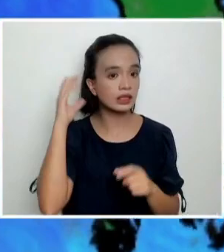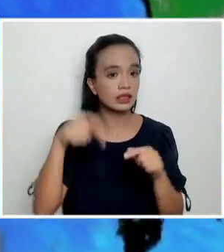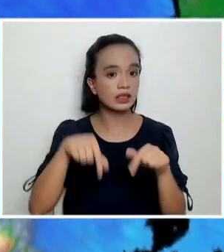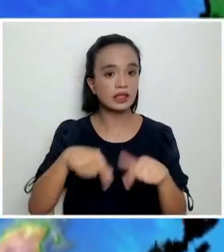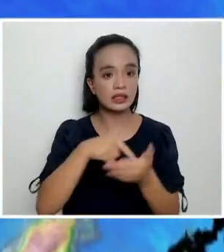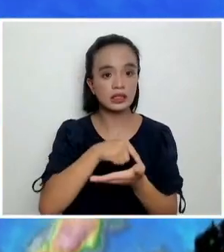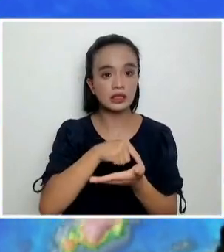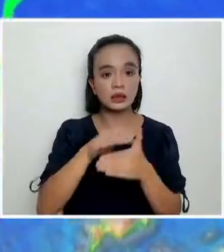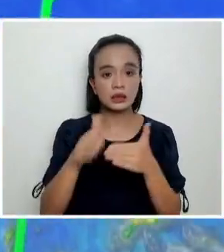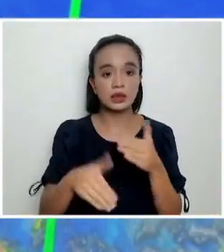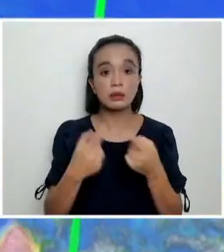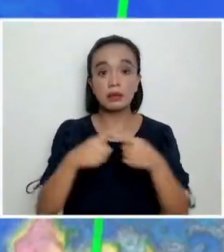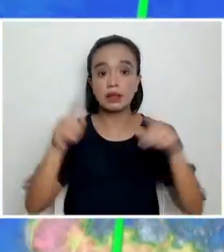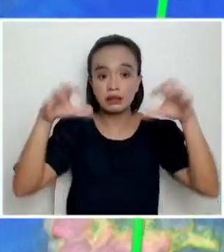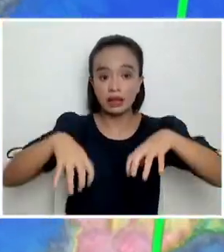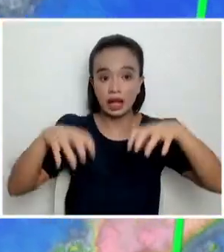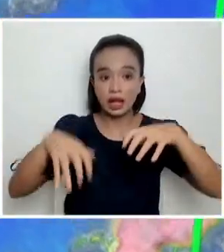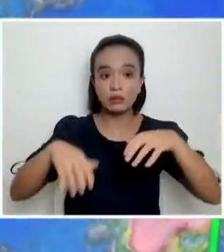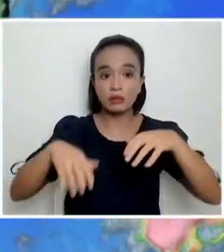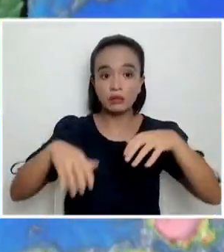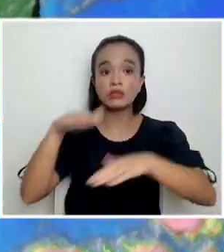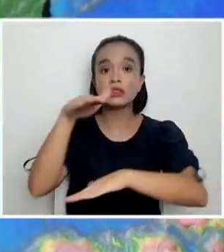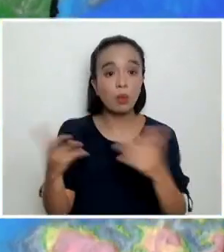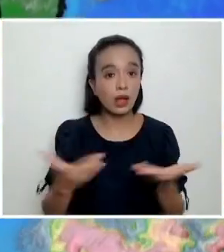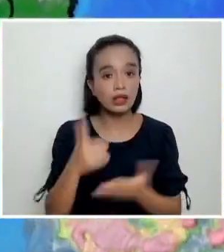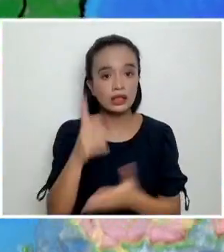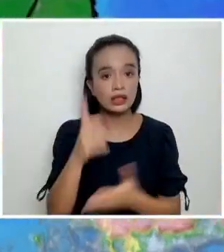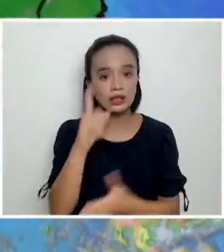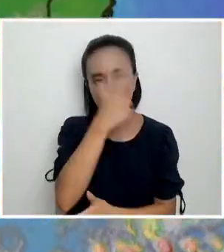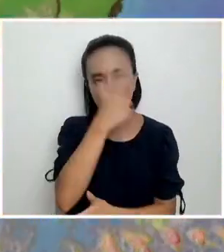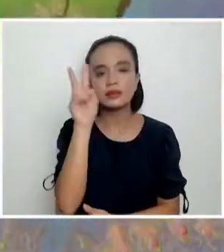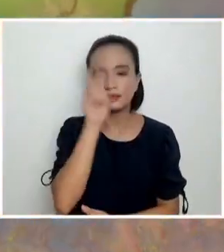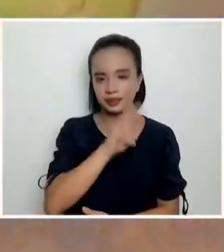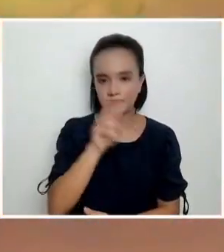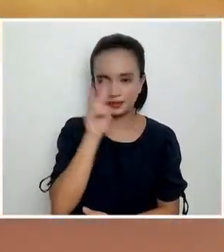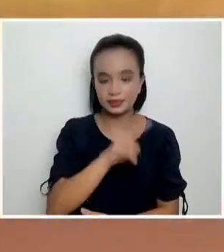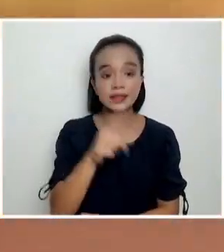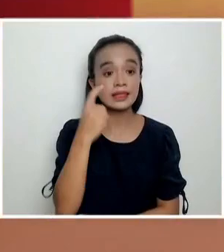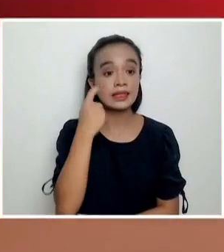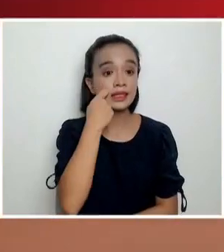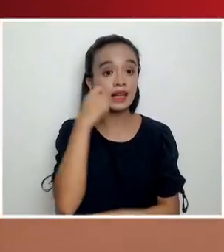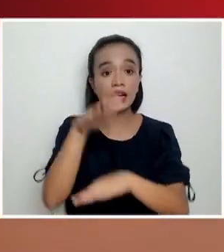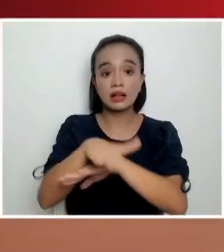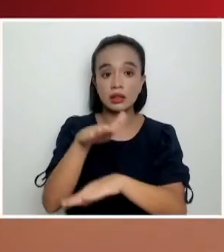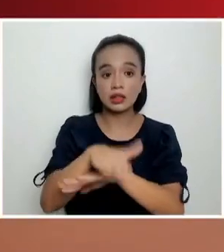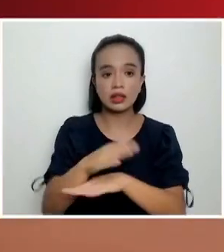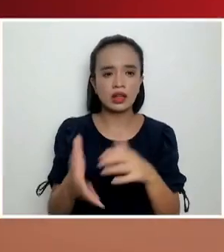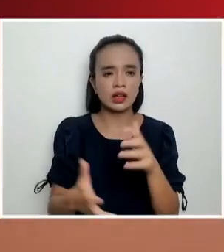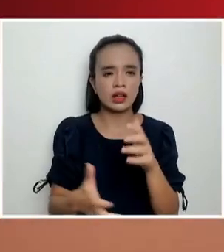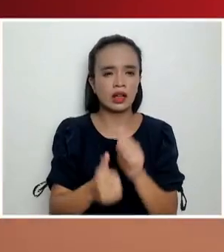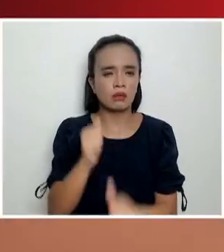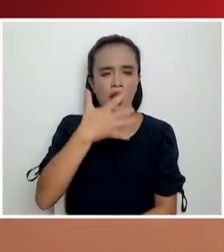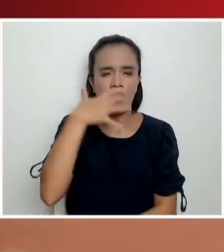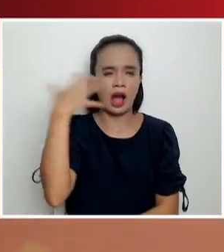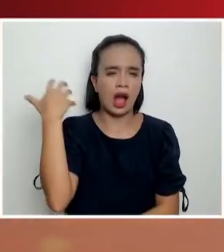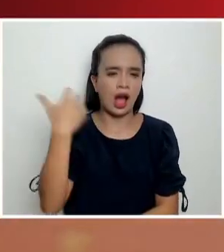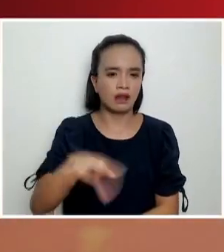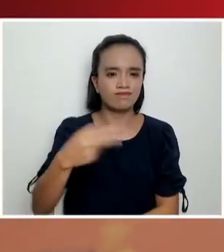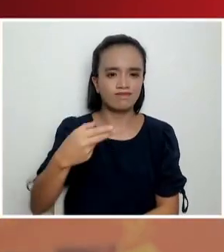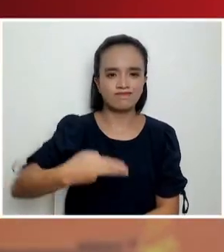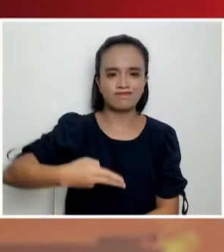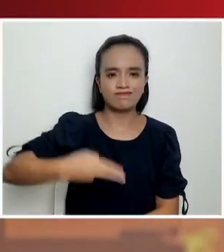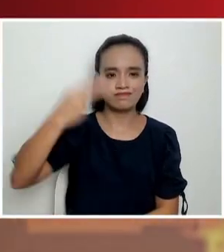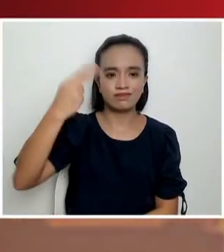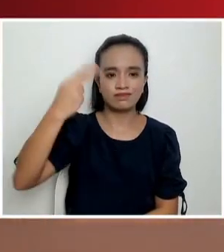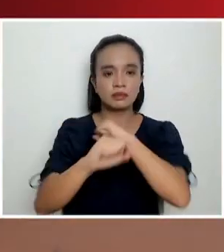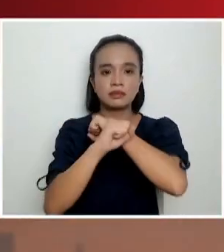uulan din po sa hapon at gabi dito sa Luzon at sa Visayas. Kaninang hapon, ang pinakamataas na heat index o damang inat ay naitala sa Katarma